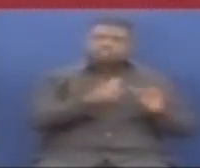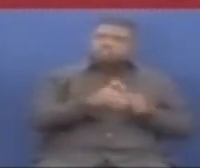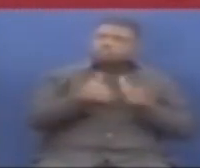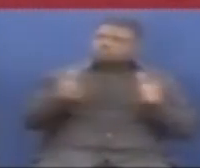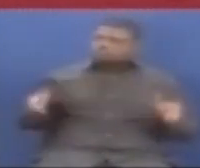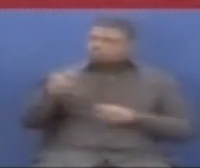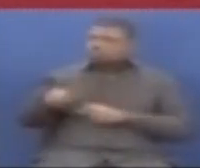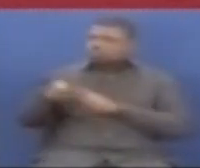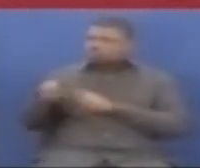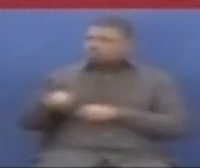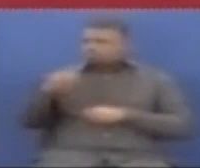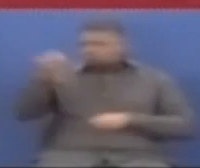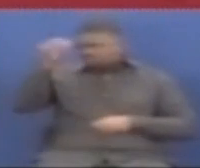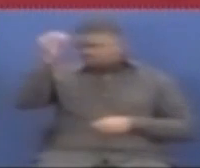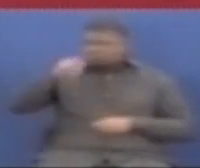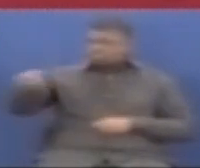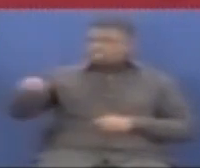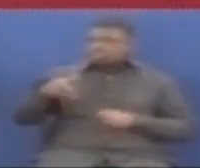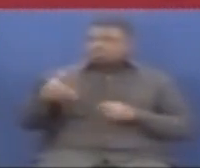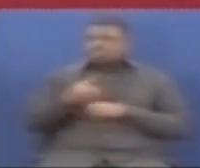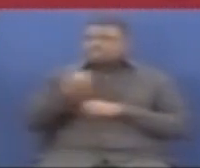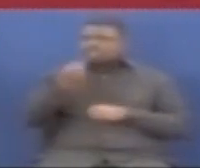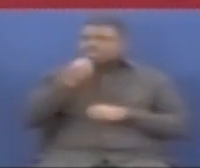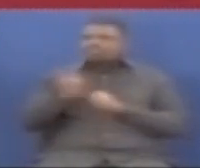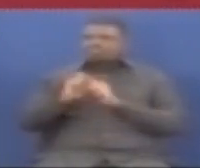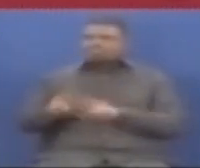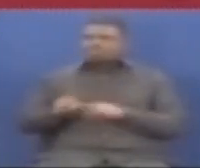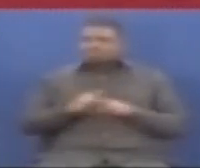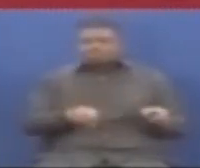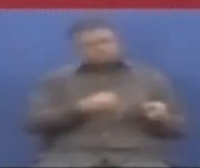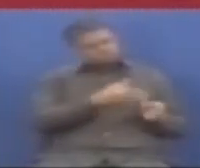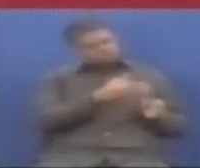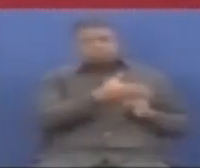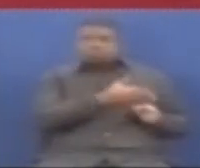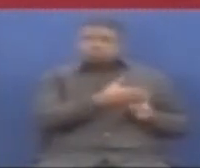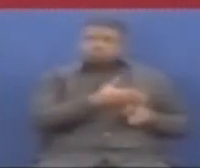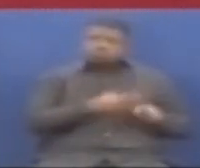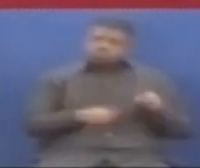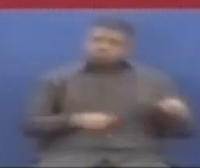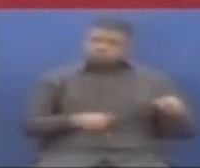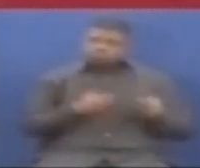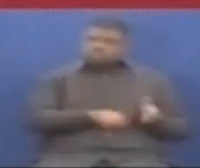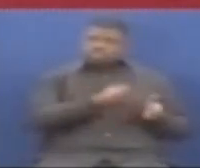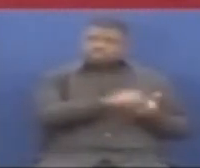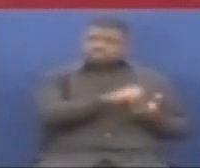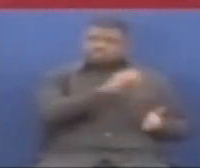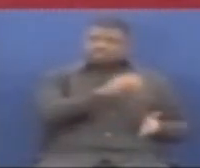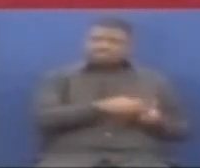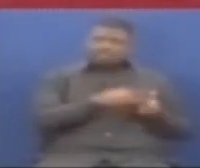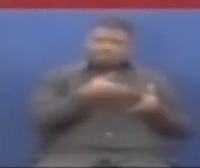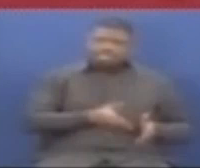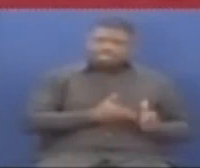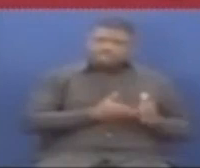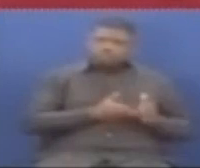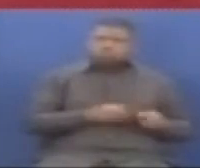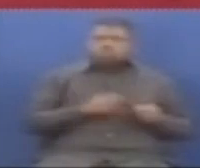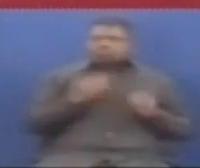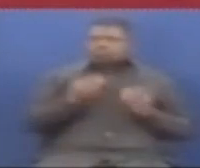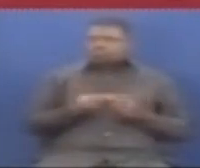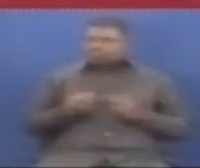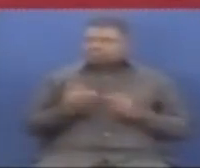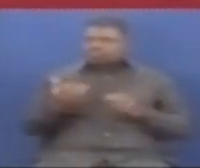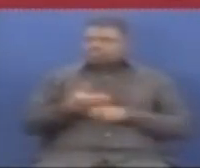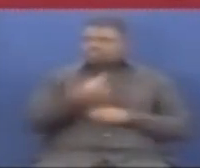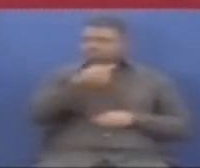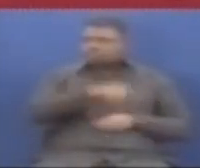Mheshimiwa Alan Kiula, swali la nyongeza. Nashukuru Mheshimiwa Naibu Spika kwa kunipa nafasi ya kuuliza swali la